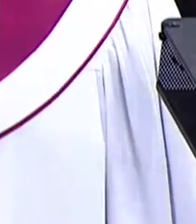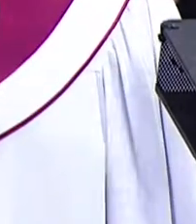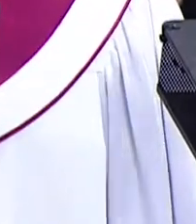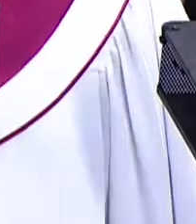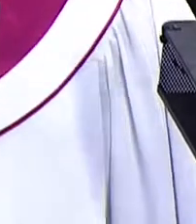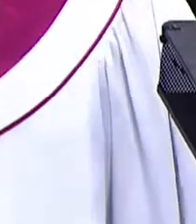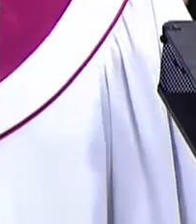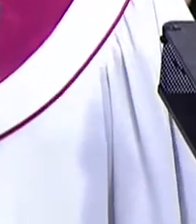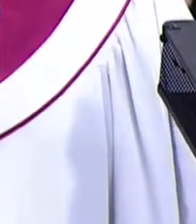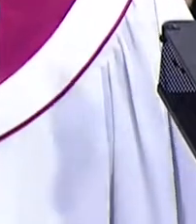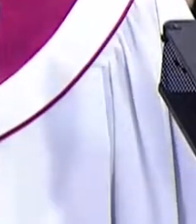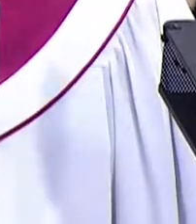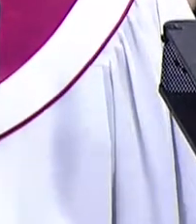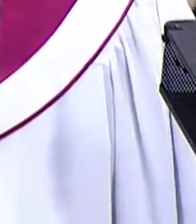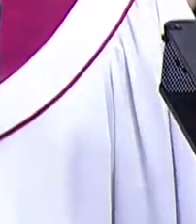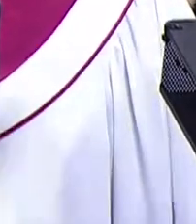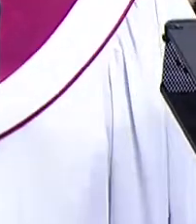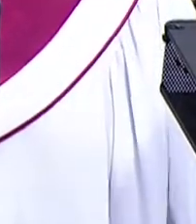으